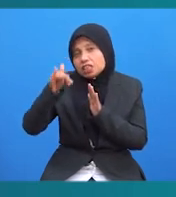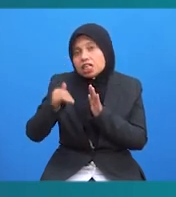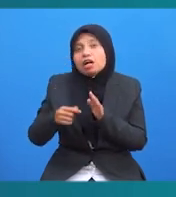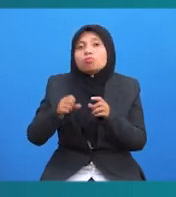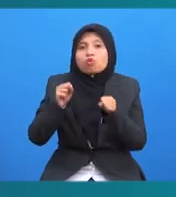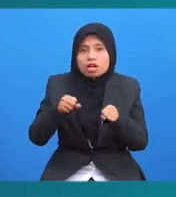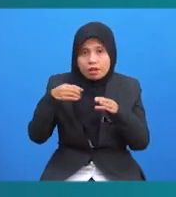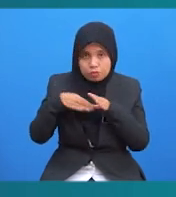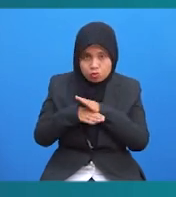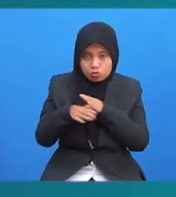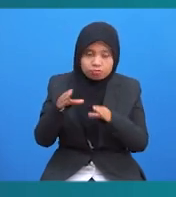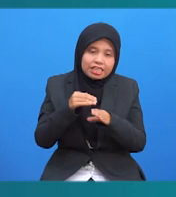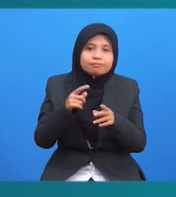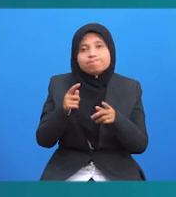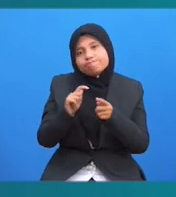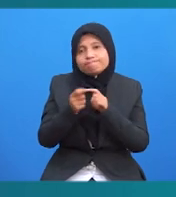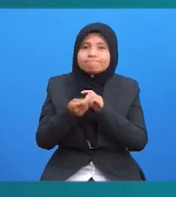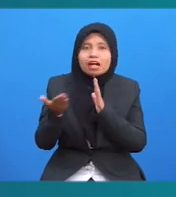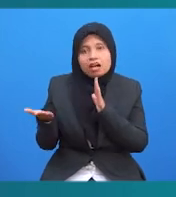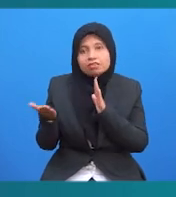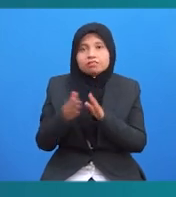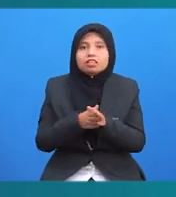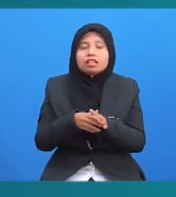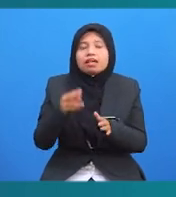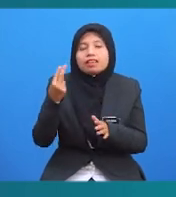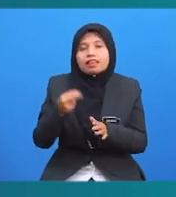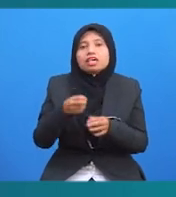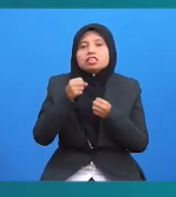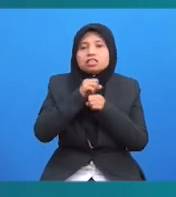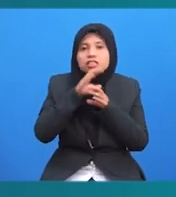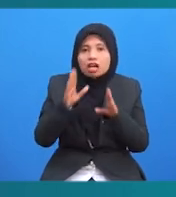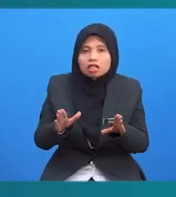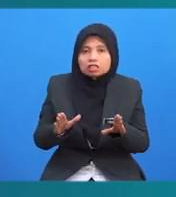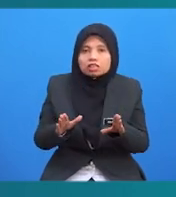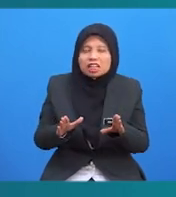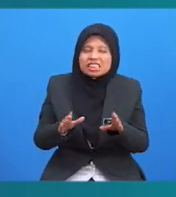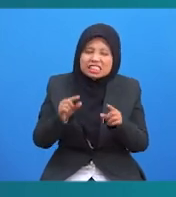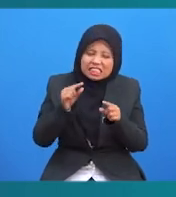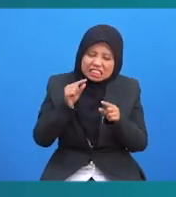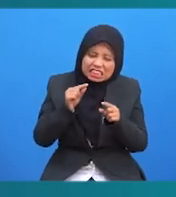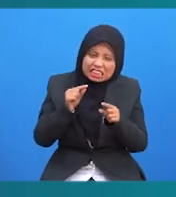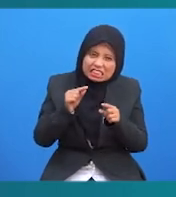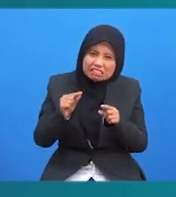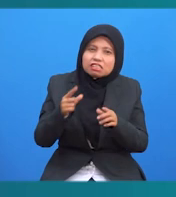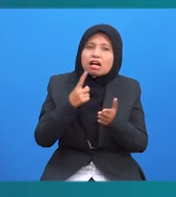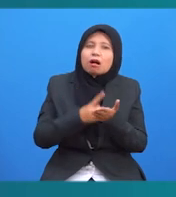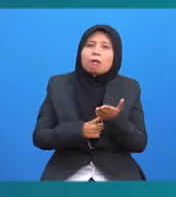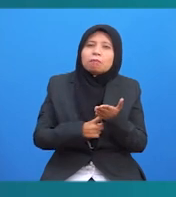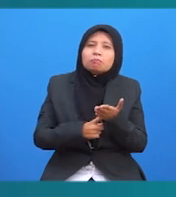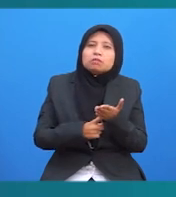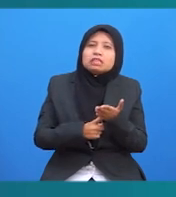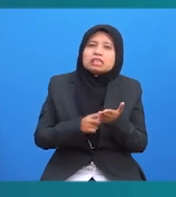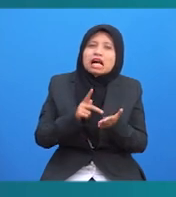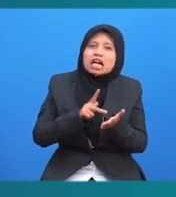dan begitulah sebaliknya. Nanti saya akan terangkan secara lebih terperinci apa kesan